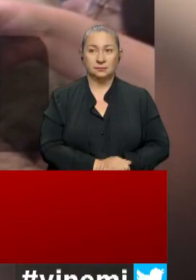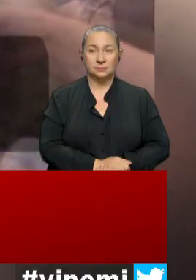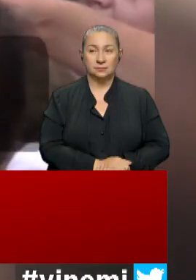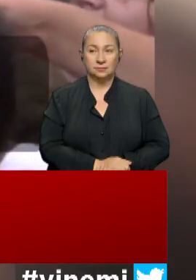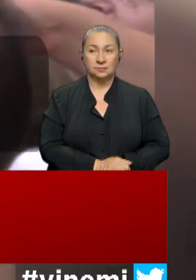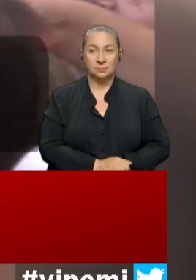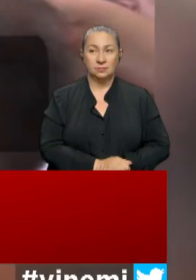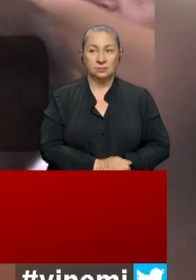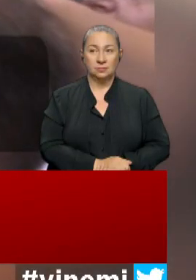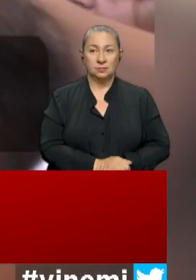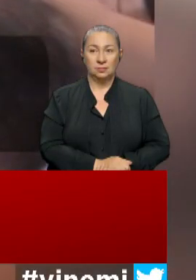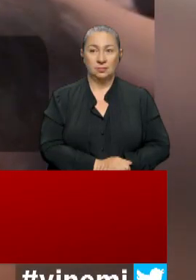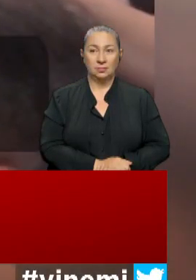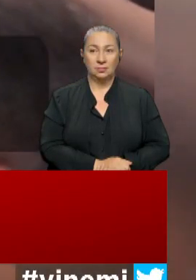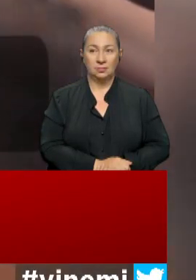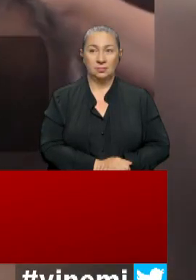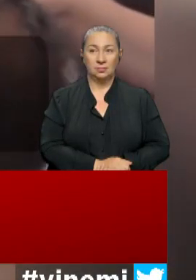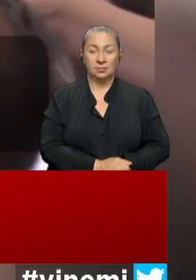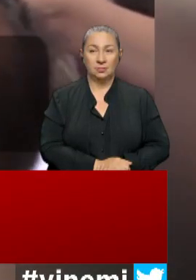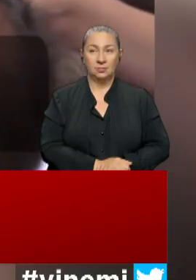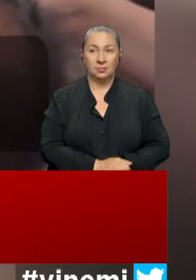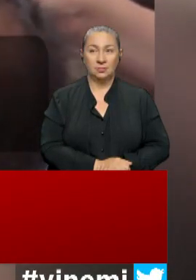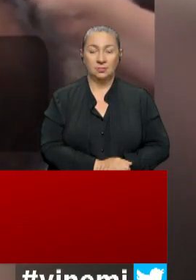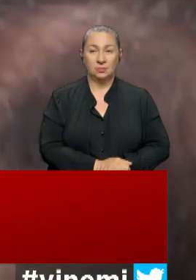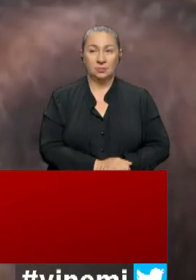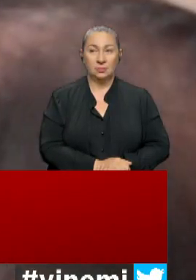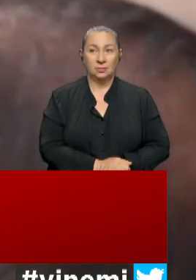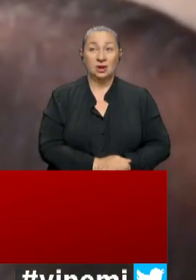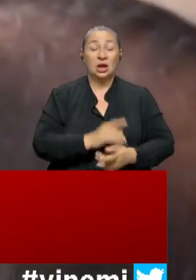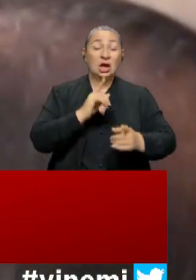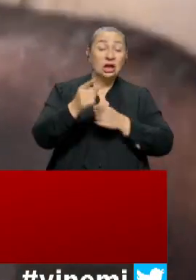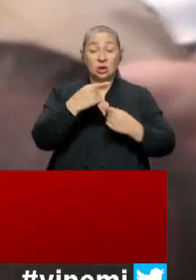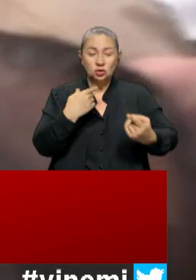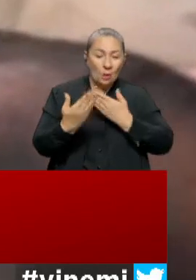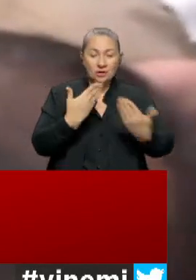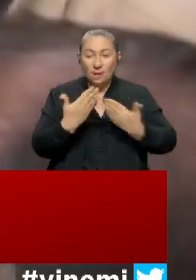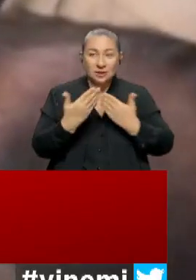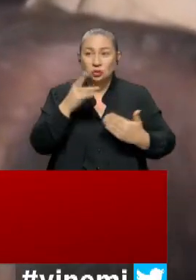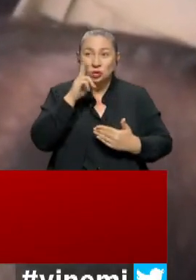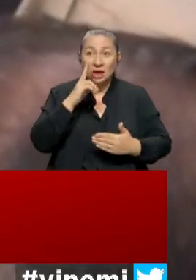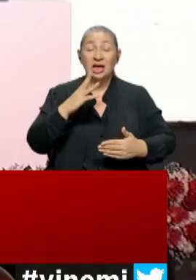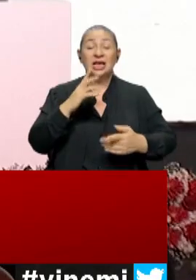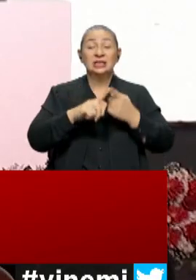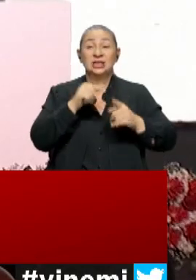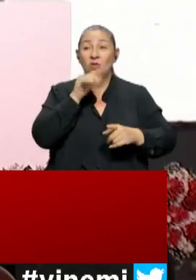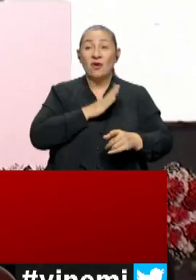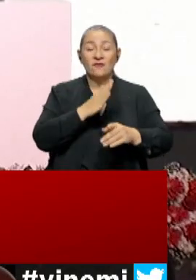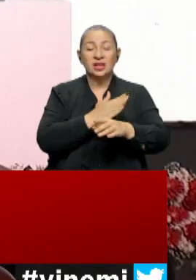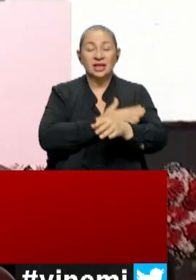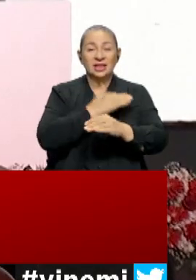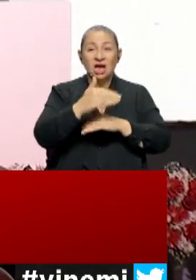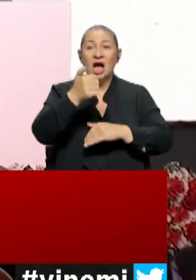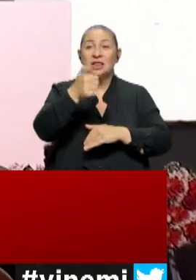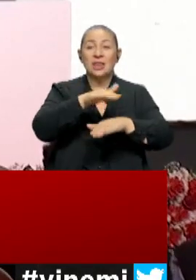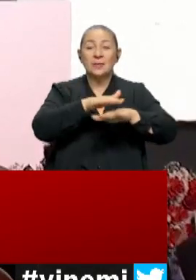parti var? Sen bu tür yanlış propagandalar. Hayır. Ben karşılıklı diyaloğun sonunda Kılıçdaroğlu vatandaşa